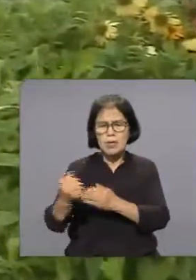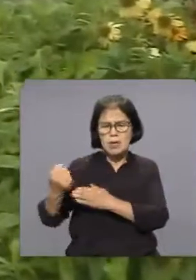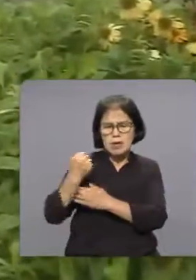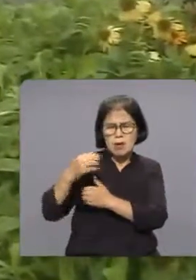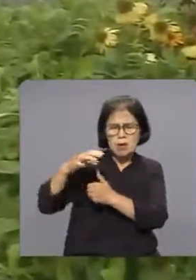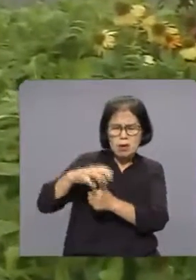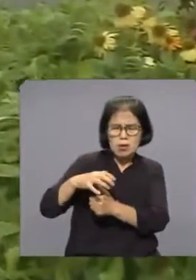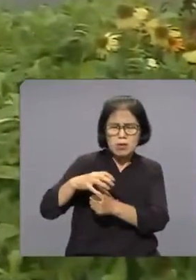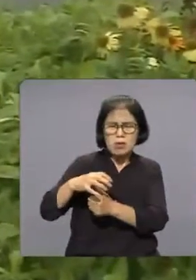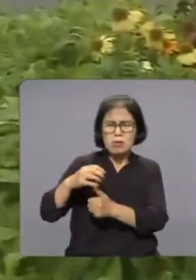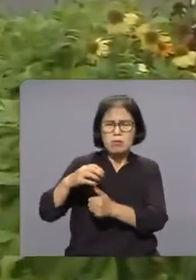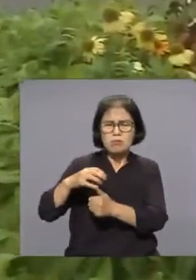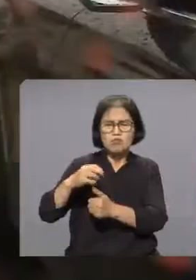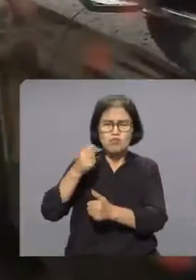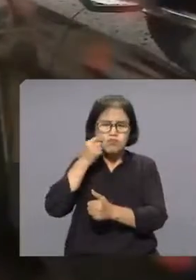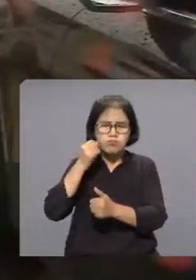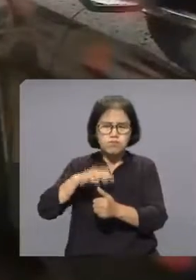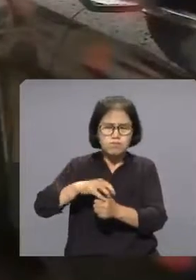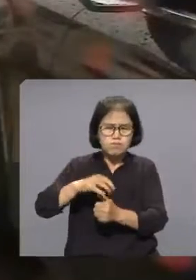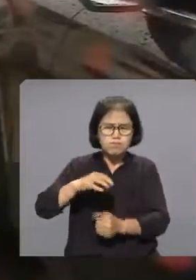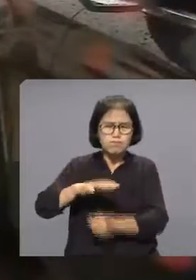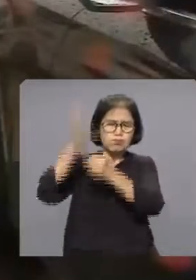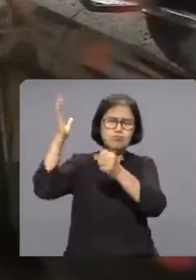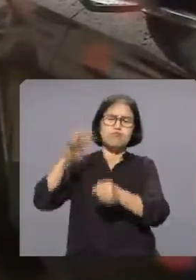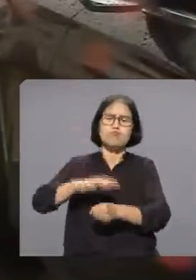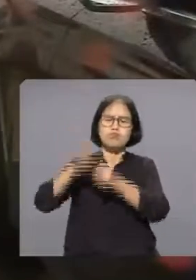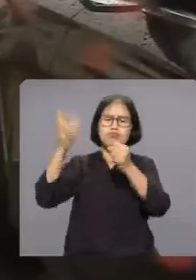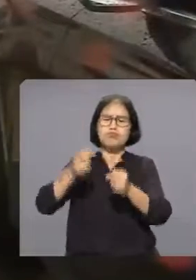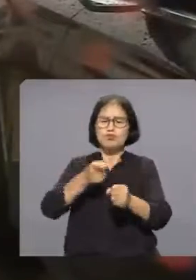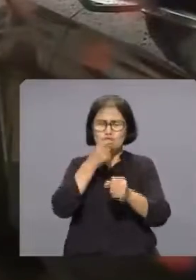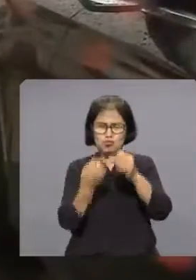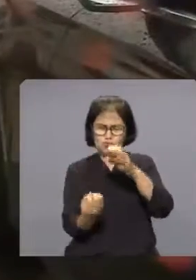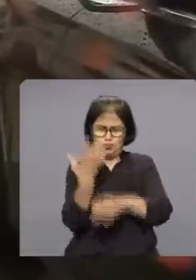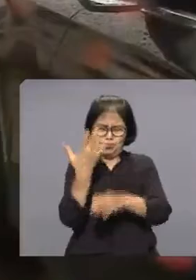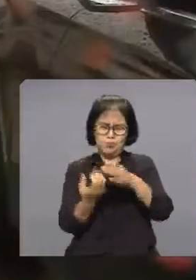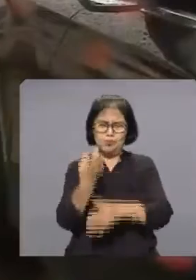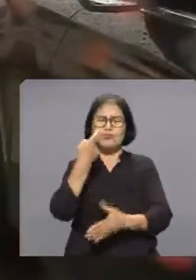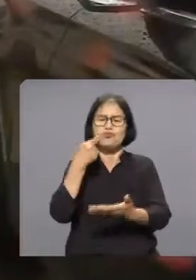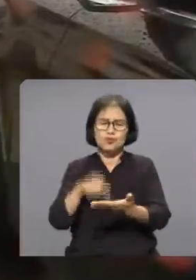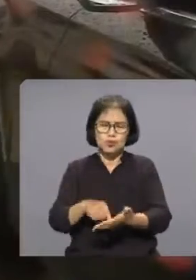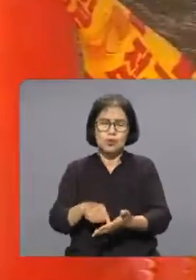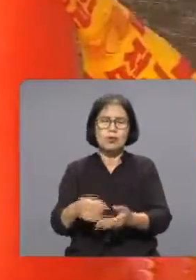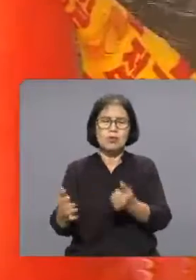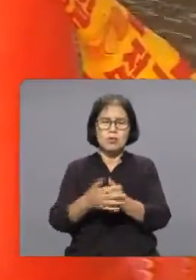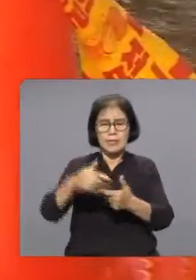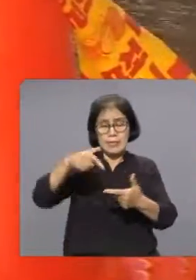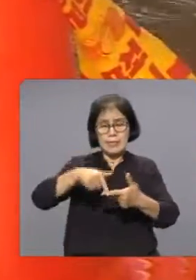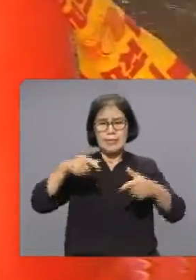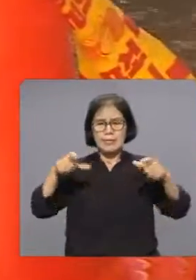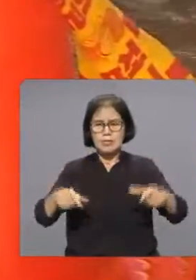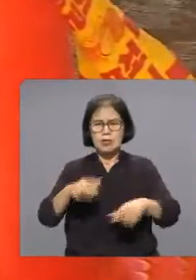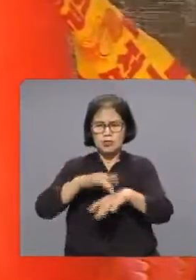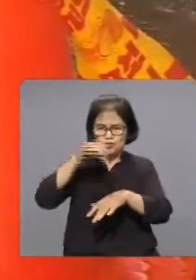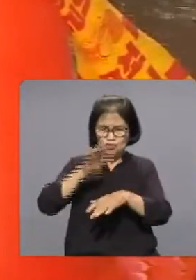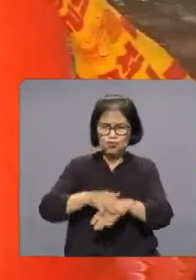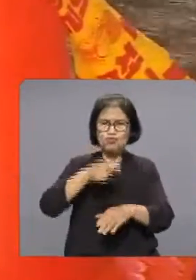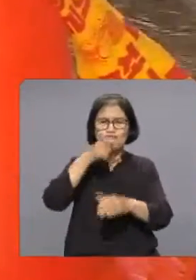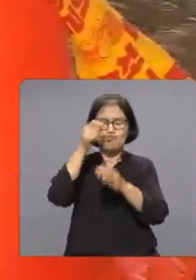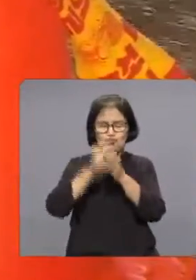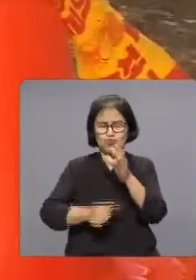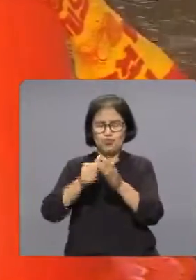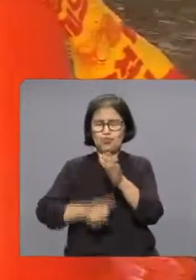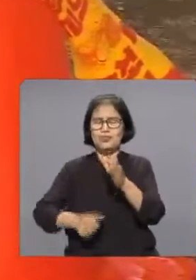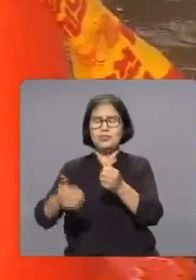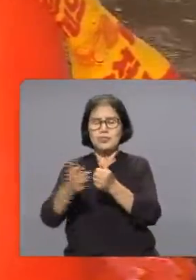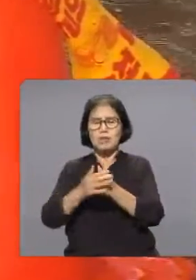이기지 못해 맨홀 뚜껑이 열려서 하수가 역류되기 십상입니다. 일부 서울 강남 지역이 상습 침수 지역으로 꼽히는